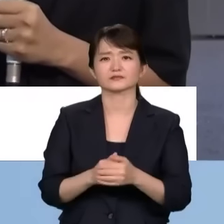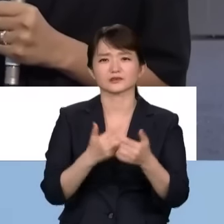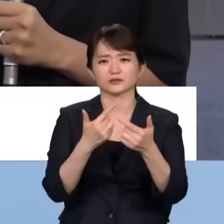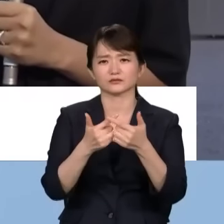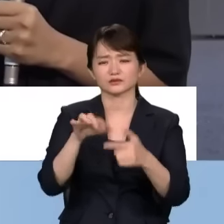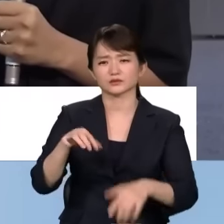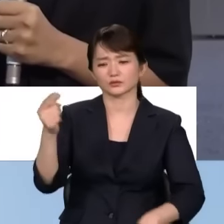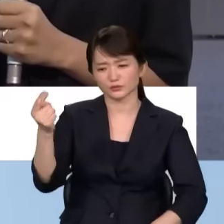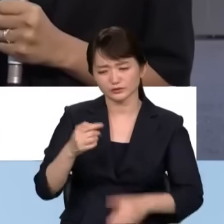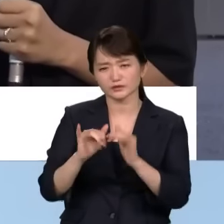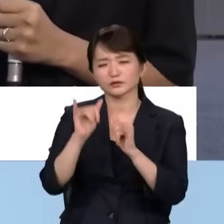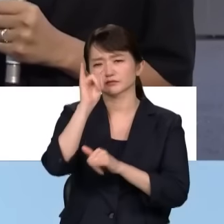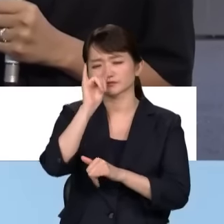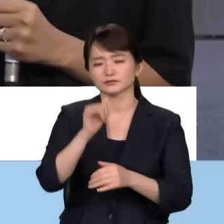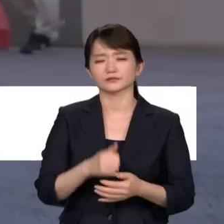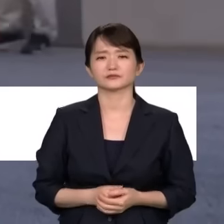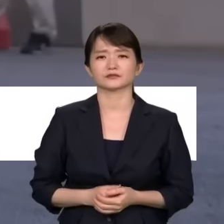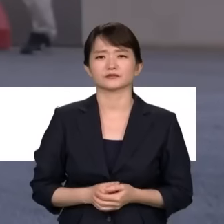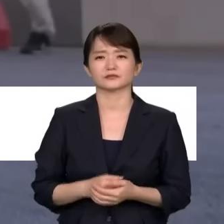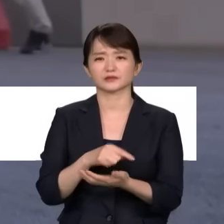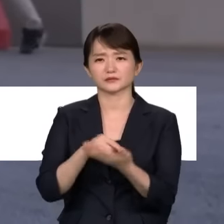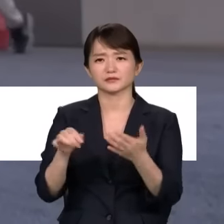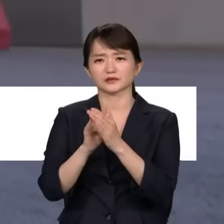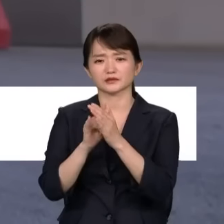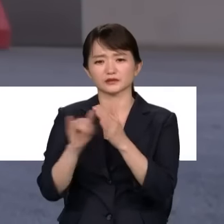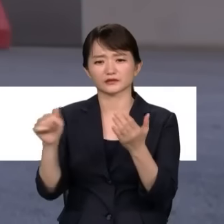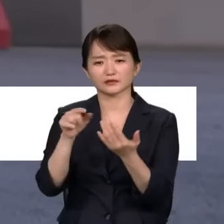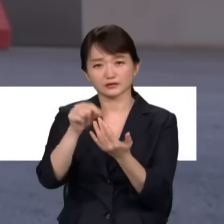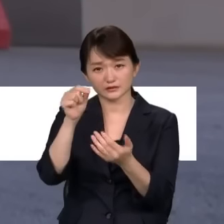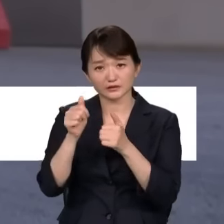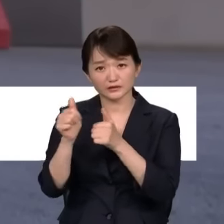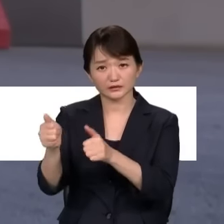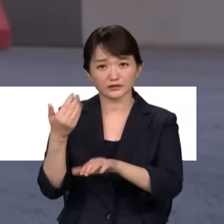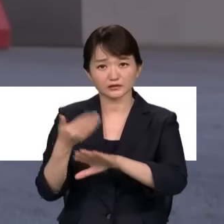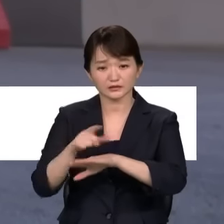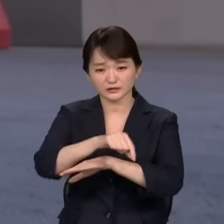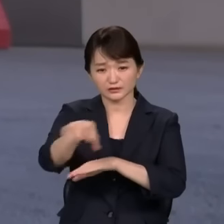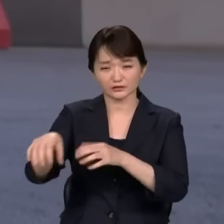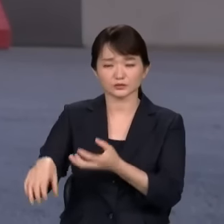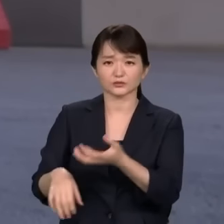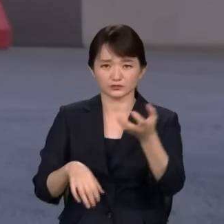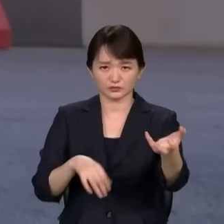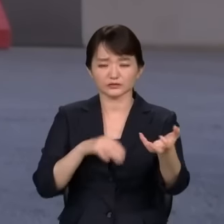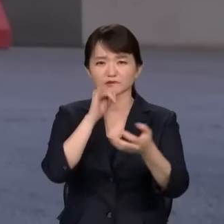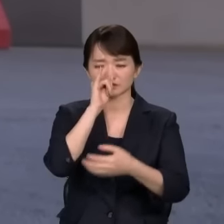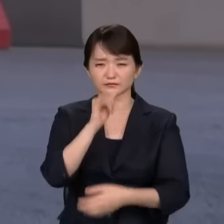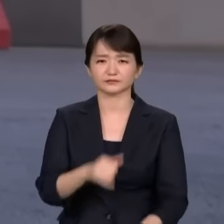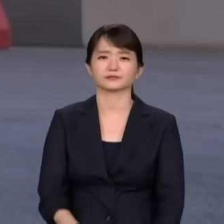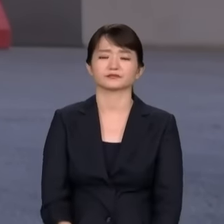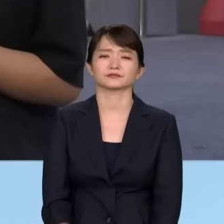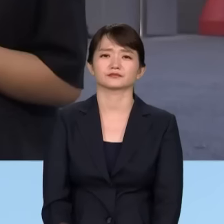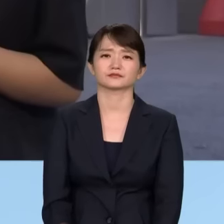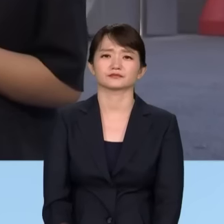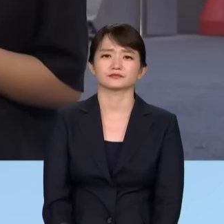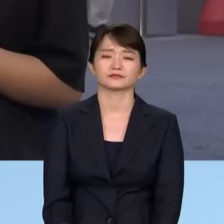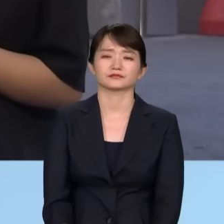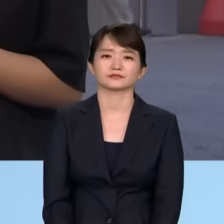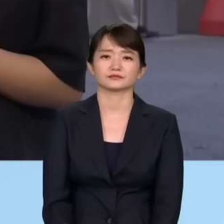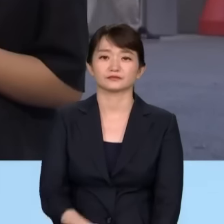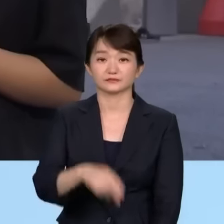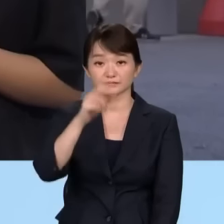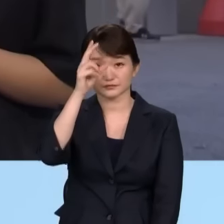올라온 여행객도 있었습니다. 그런 만큼 유가족들의 선택에 따라서 다른 지역으로 옮겨야 하는 사례도 있습니다. 네,